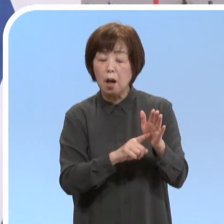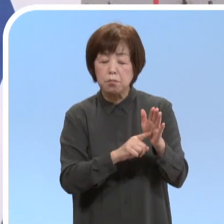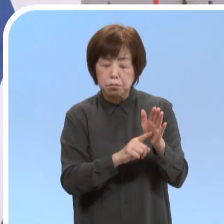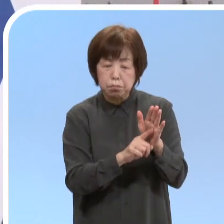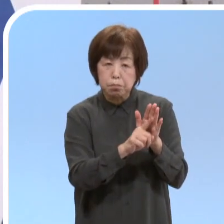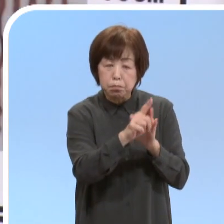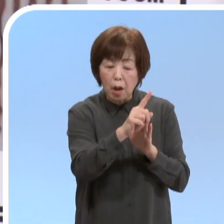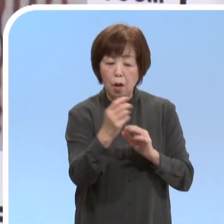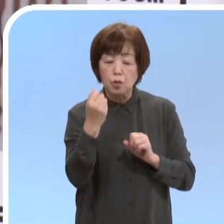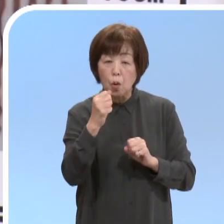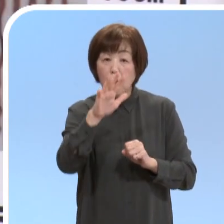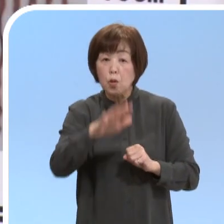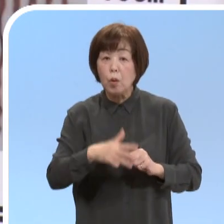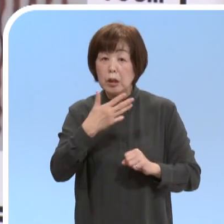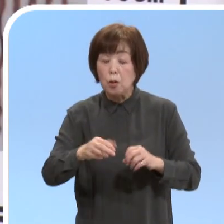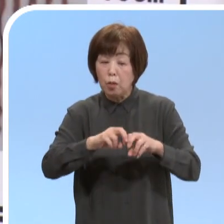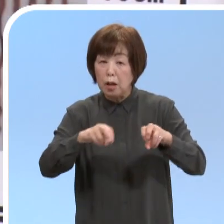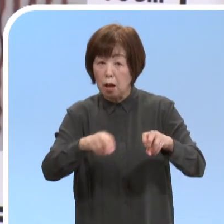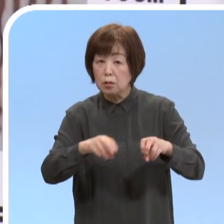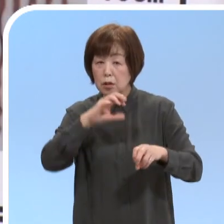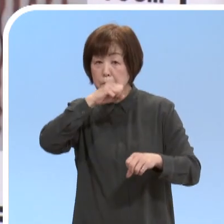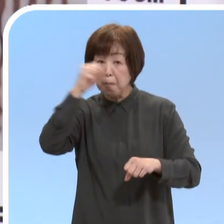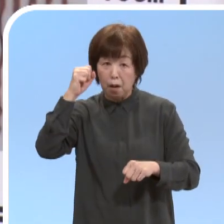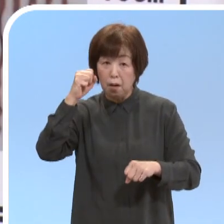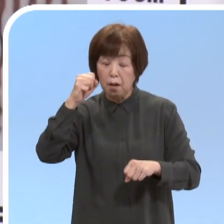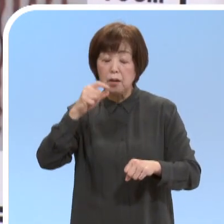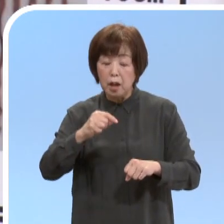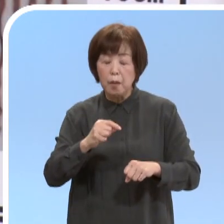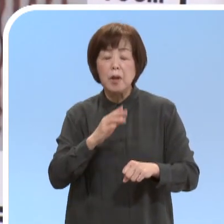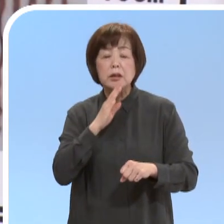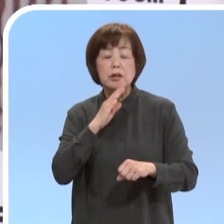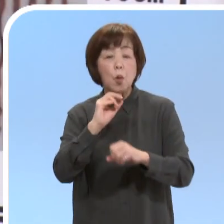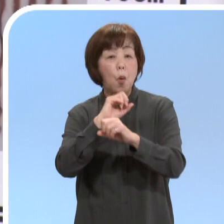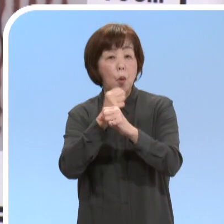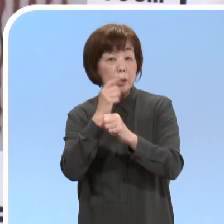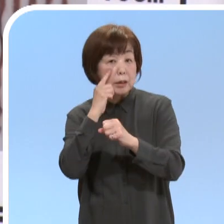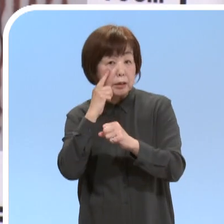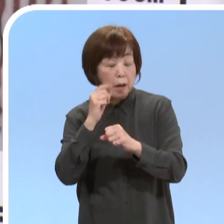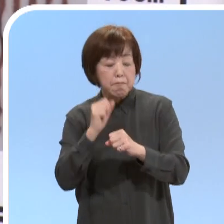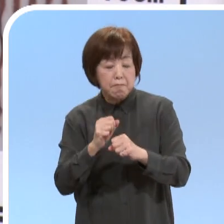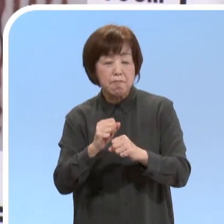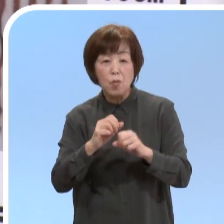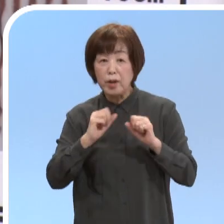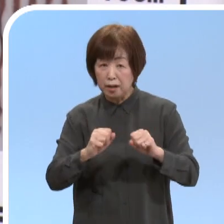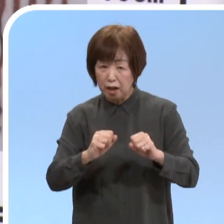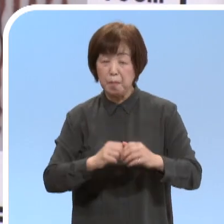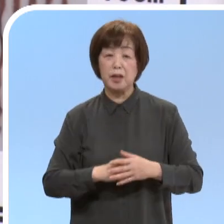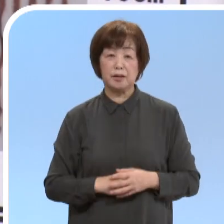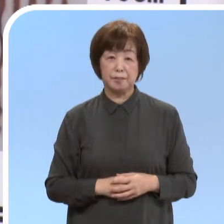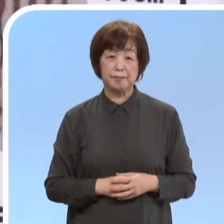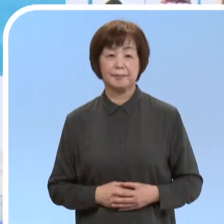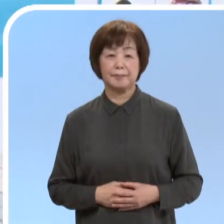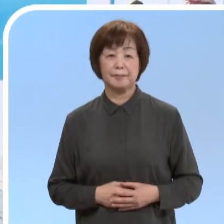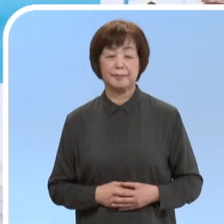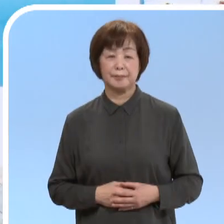に成功品種登録をするための実証実験の段階まで来ているそう